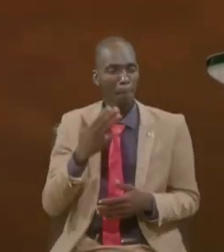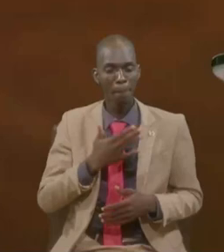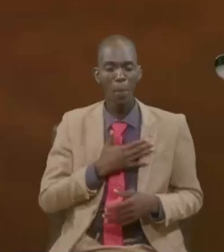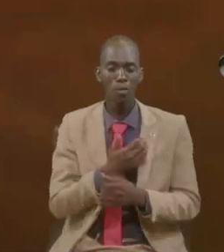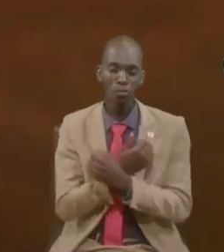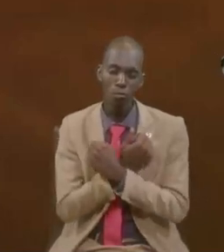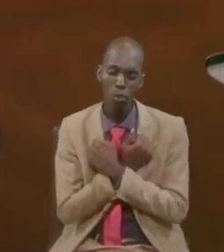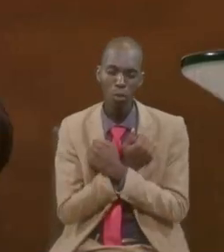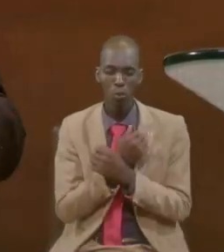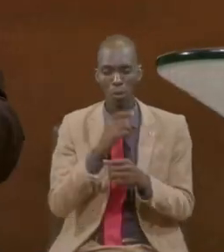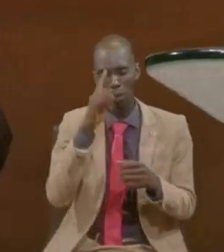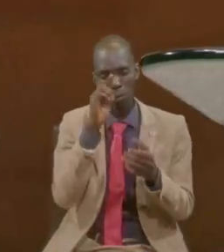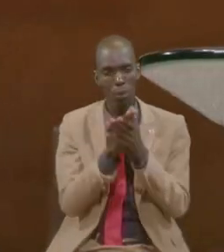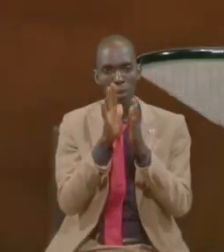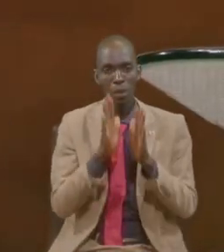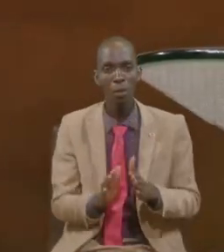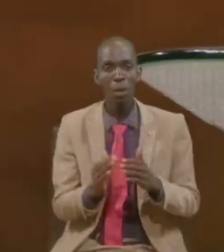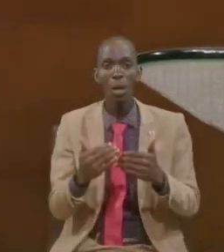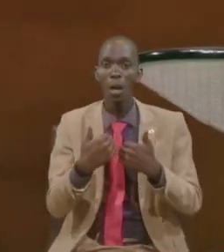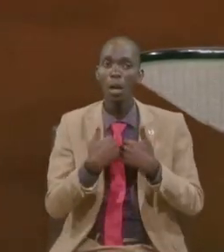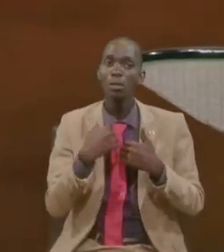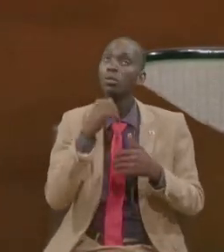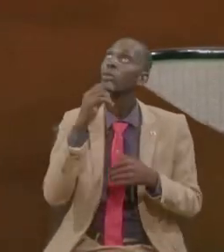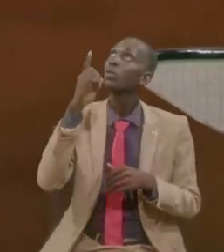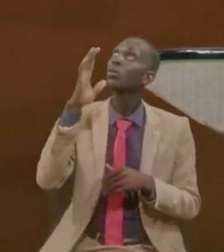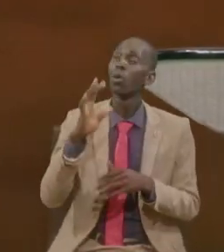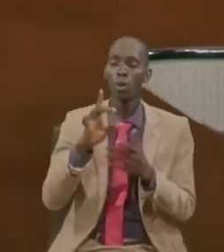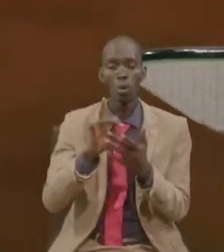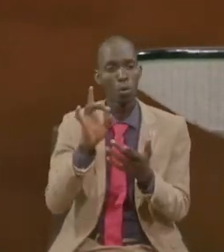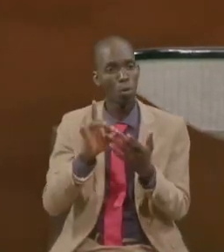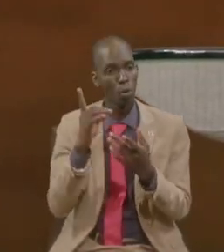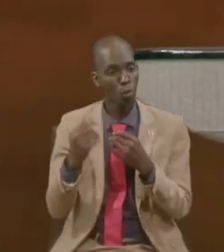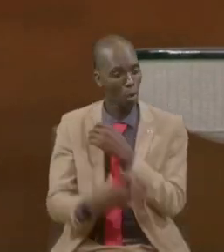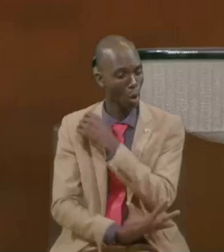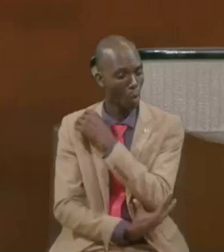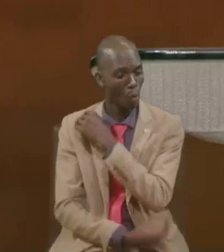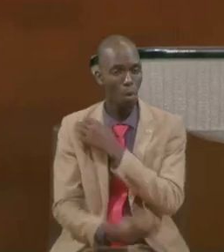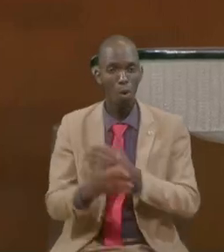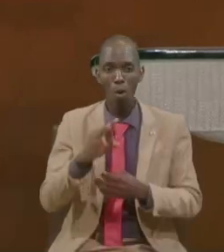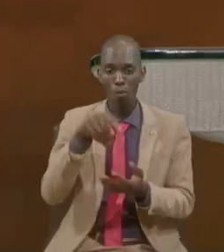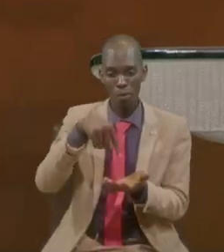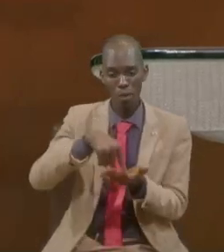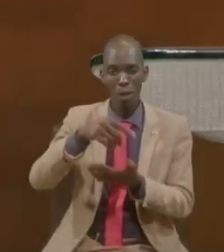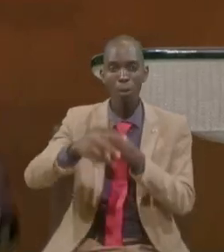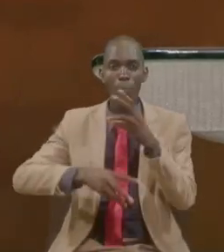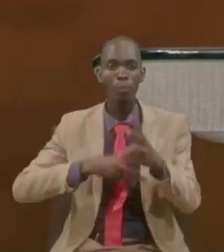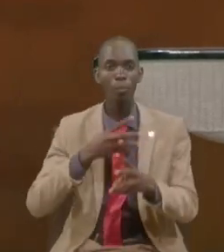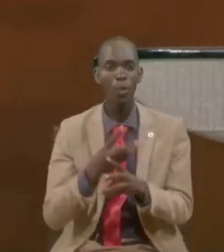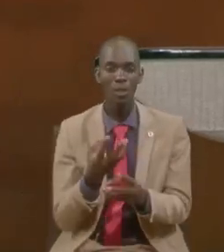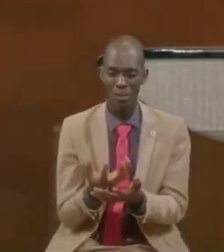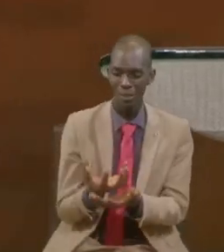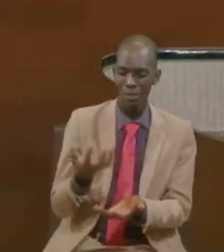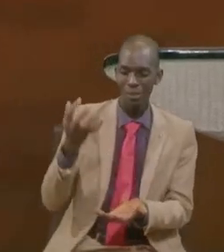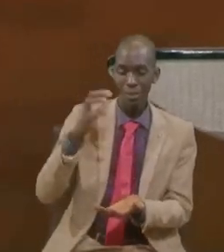Écoutez, mes frères bien-aimés. Dieu n'a-t-il pas choisi les pauvres aux yeux du